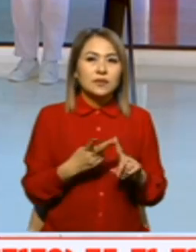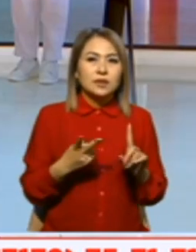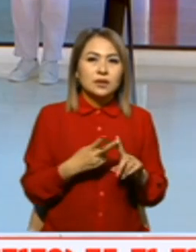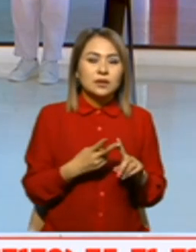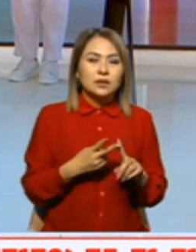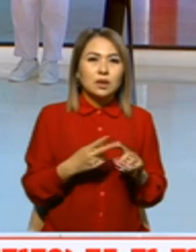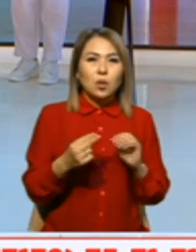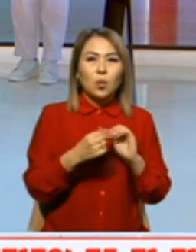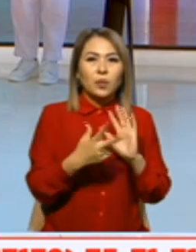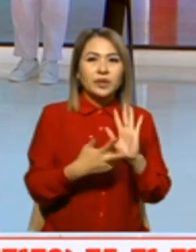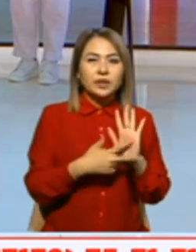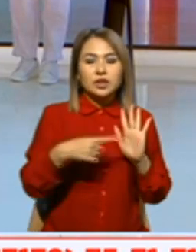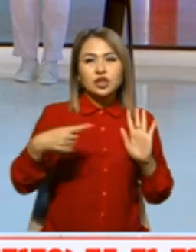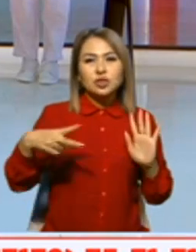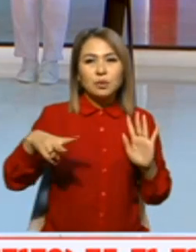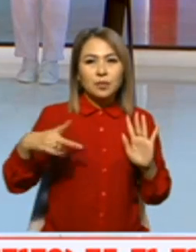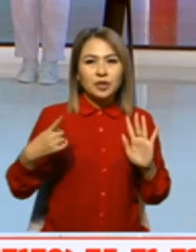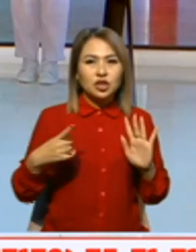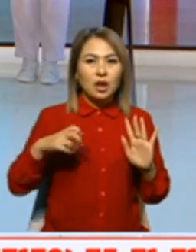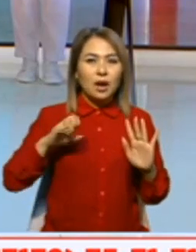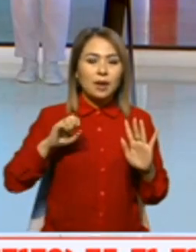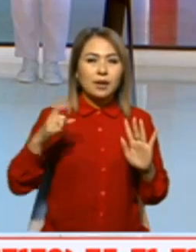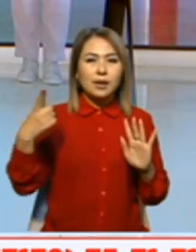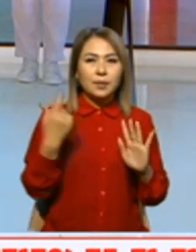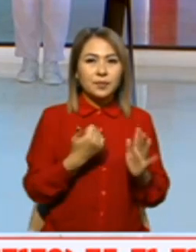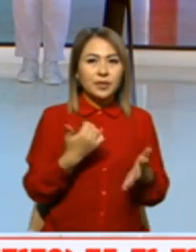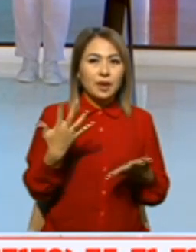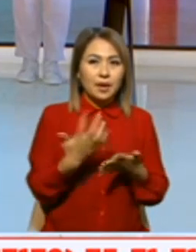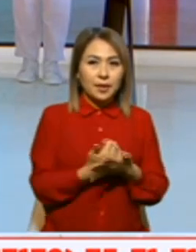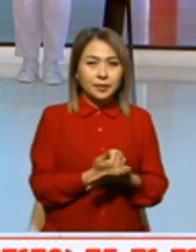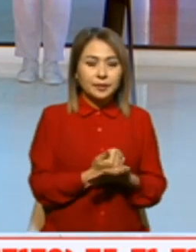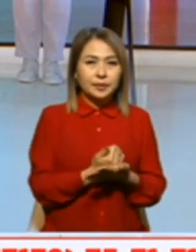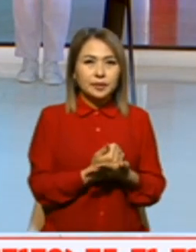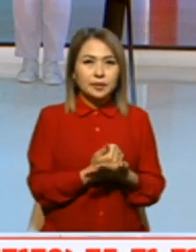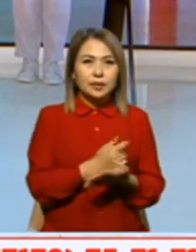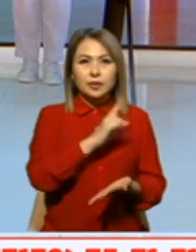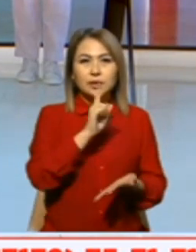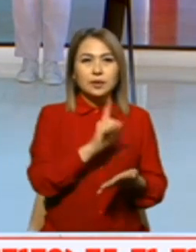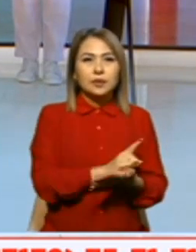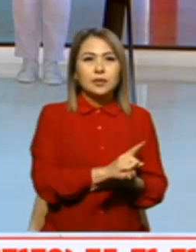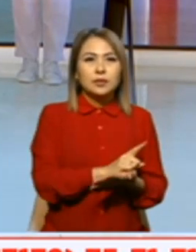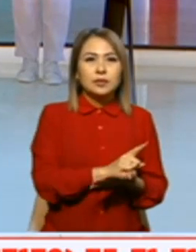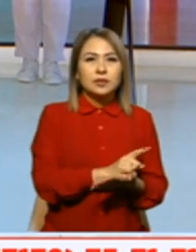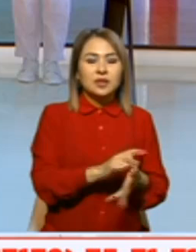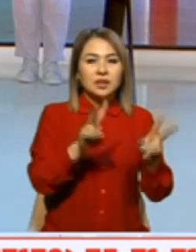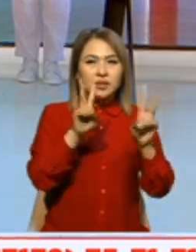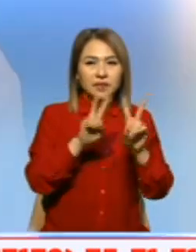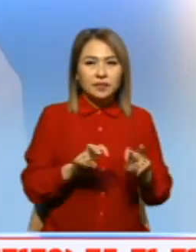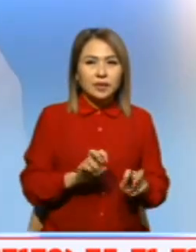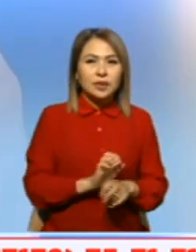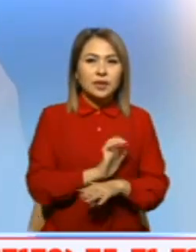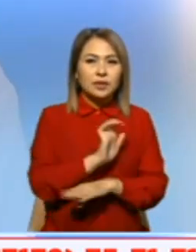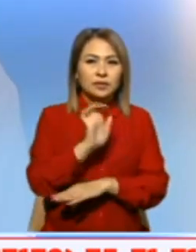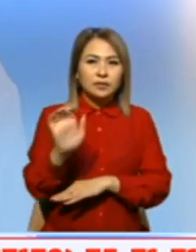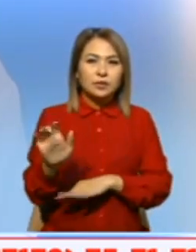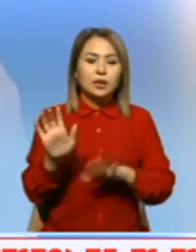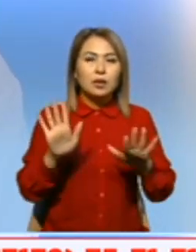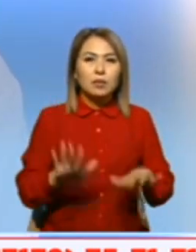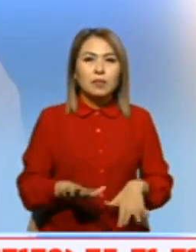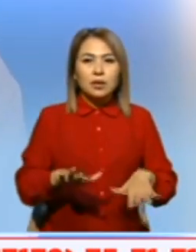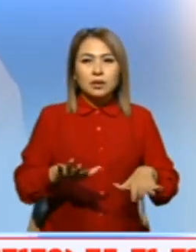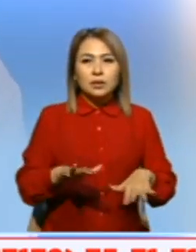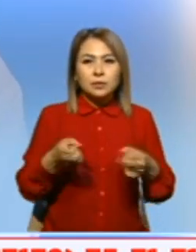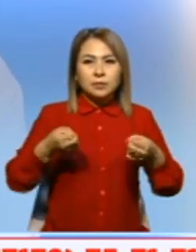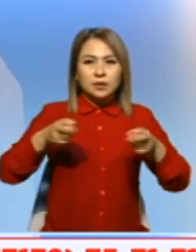мысалы 18-21 апталығында анықталса, оны инвазивті диагностикаға жібереді. Пренаталды инвазивті диагностика,